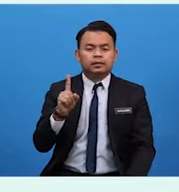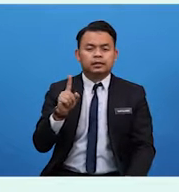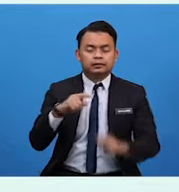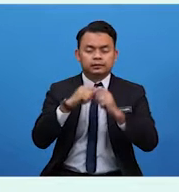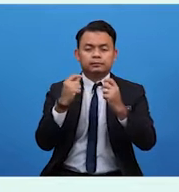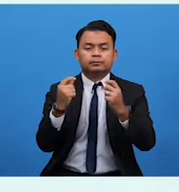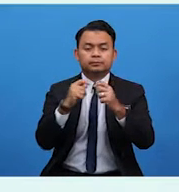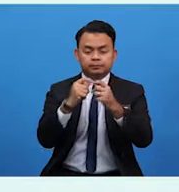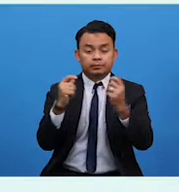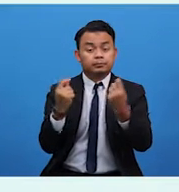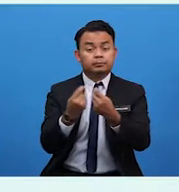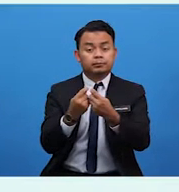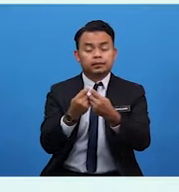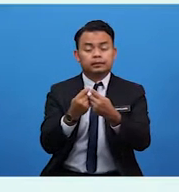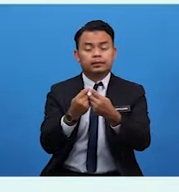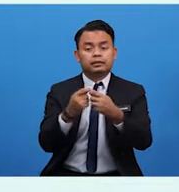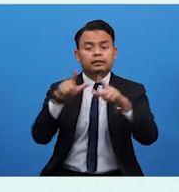murid-murid?